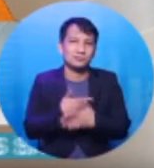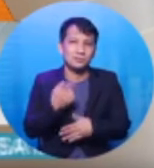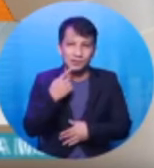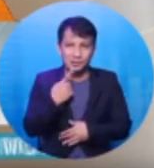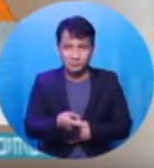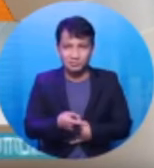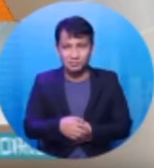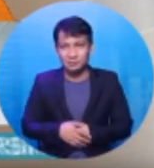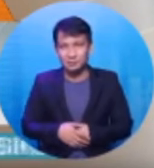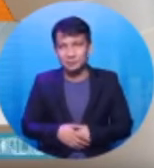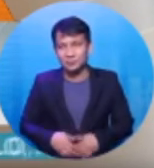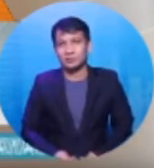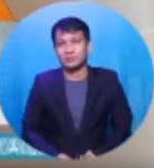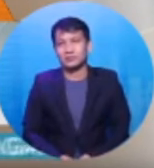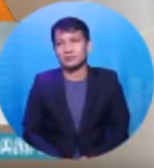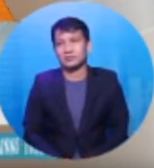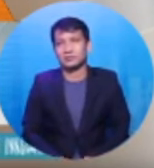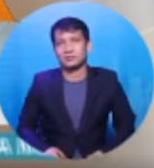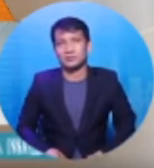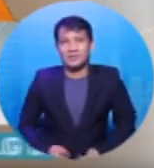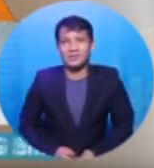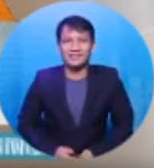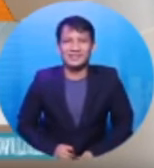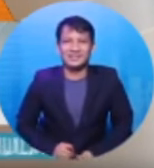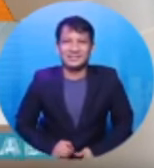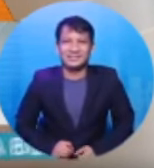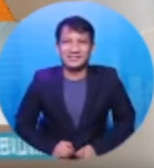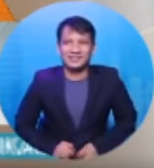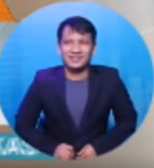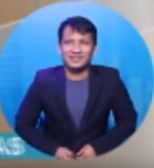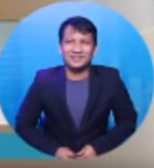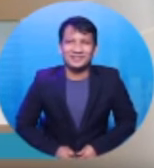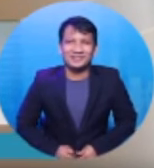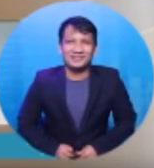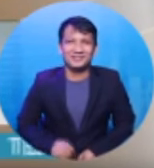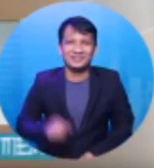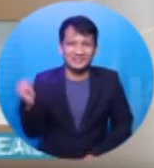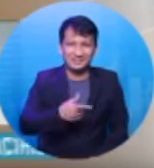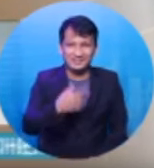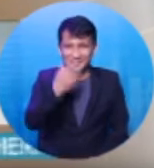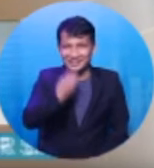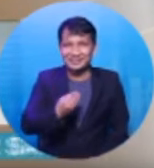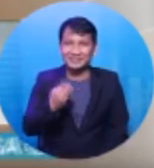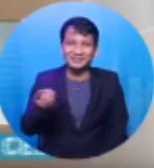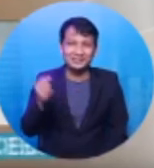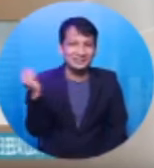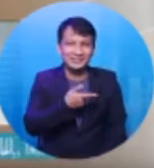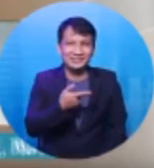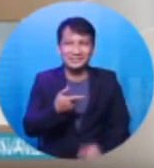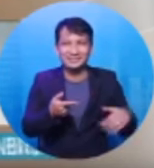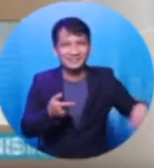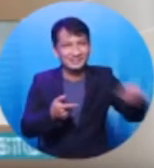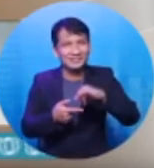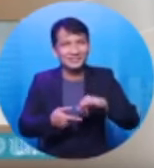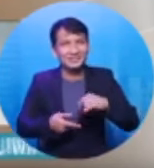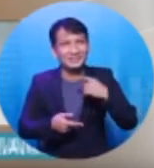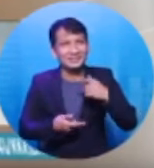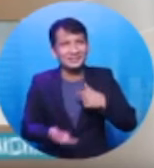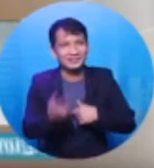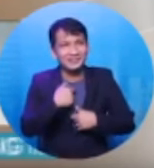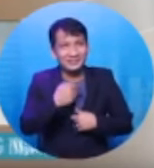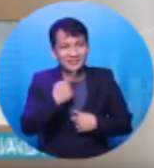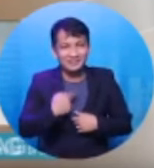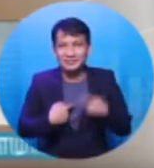Siyempre, Bisaya yan, sir, eh. Ma'am, Bisaya din ako. Ibig mong sabihin, mga Bisaya, mangkukulam? Hindi po, sir. Kahit sinabi naman po ng biyanan ko, sir,